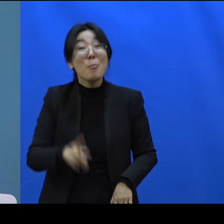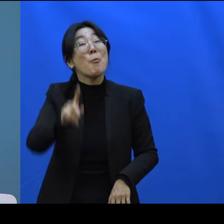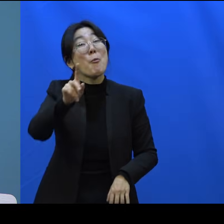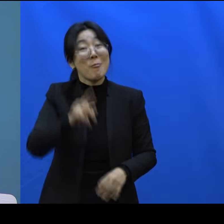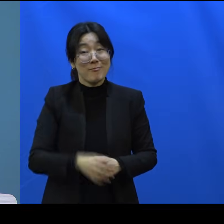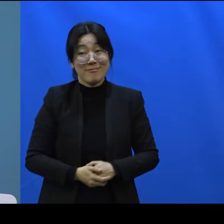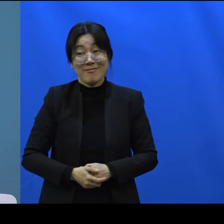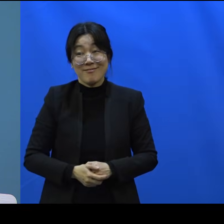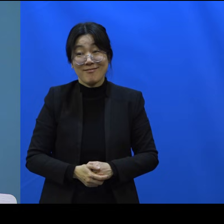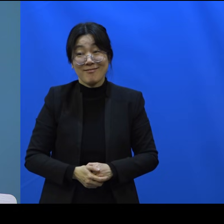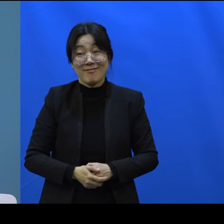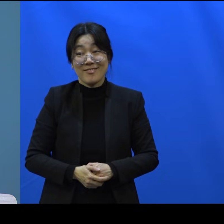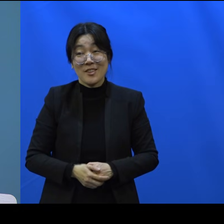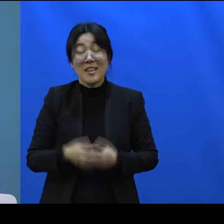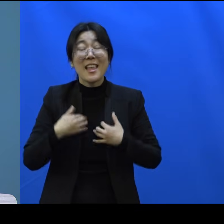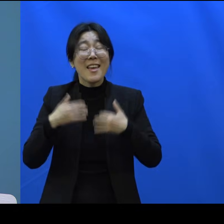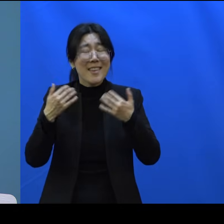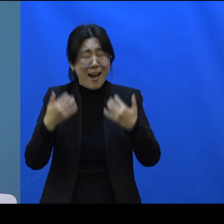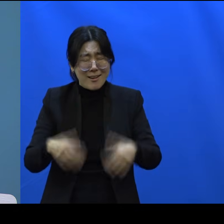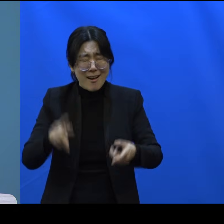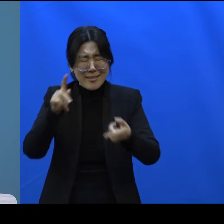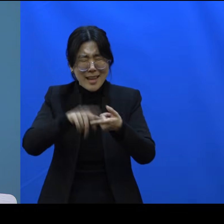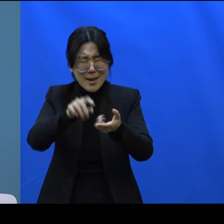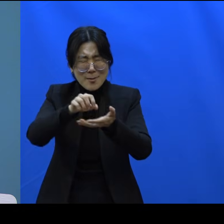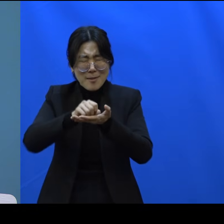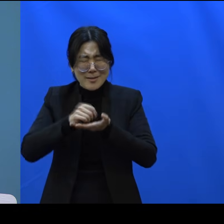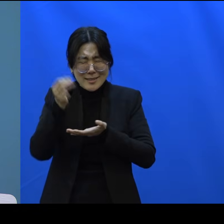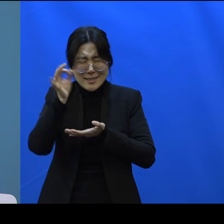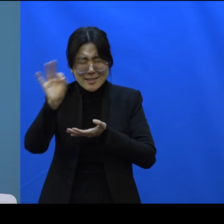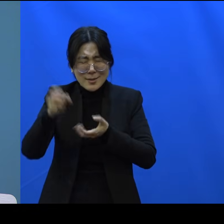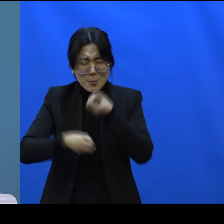자기의 약함을 통과할 때 나타나는 거거든요.